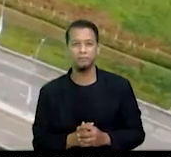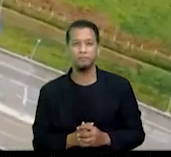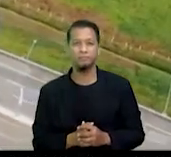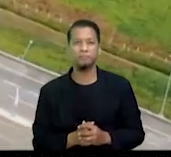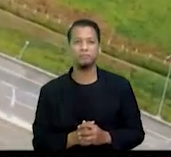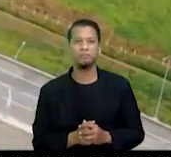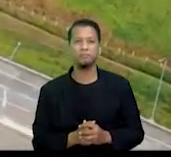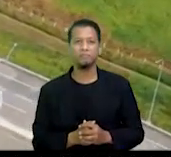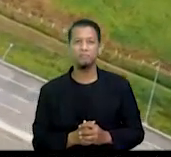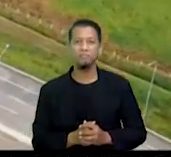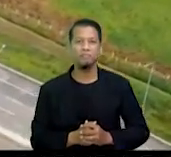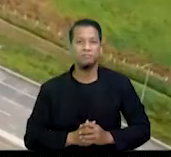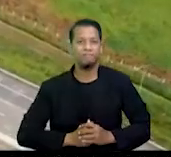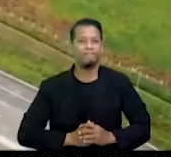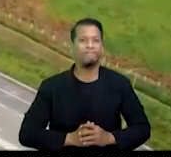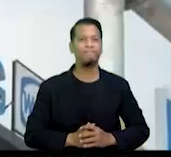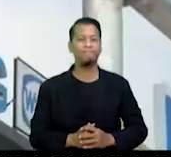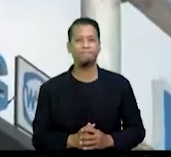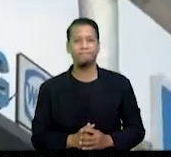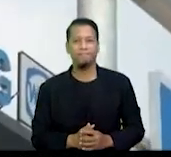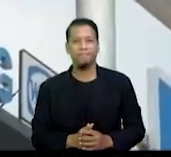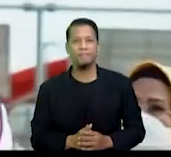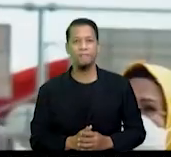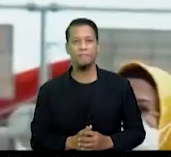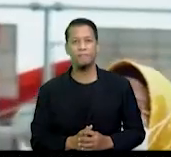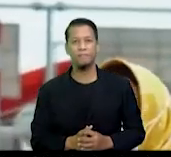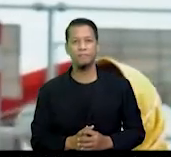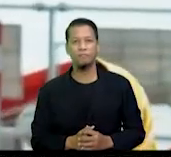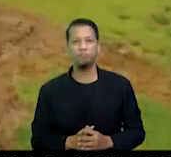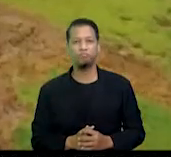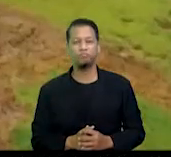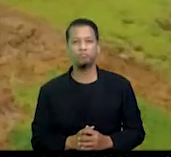Dari Lebak, Banten, Iskandar Nasution, iNews, melaporkan.